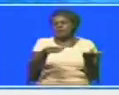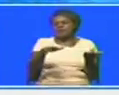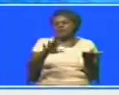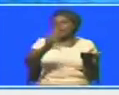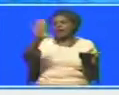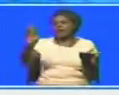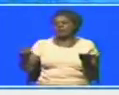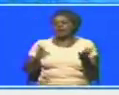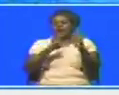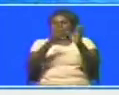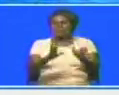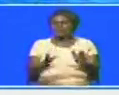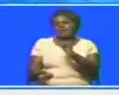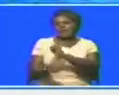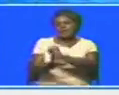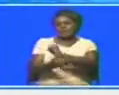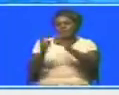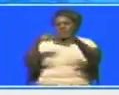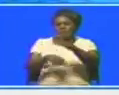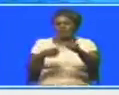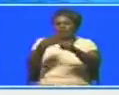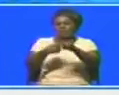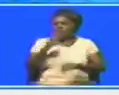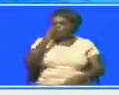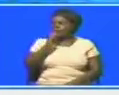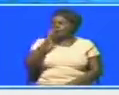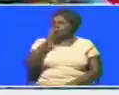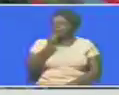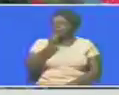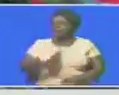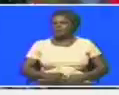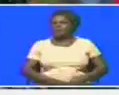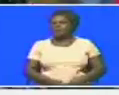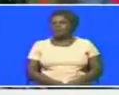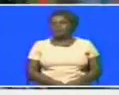Afrika. Rajabu Hassan anaarifu zaidi kutoka Dar es Salaam, Tanzania.